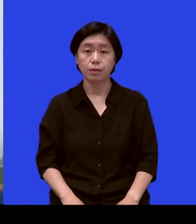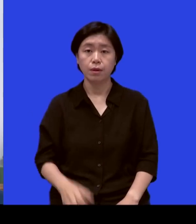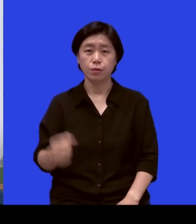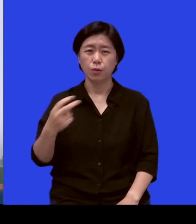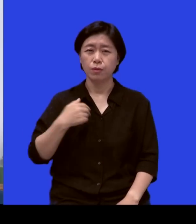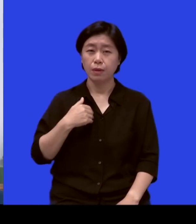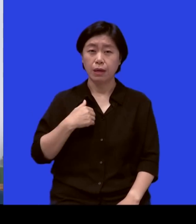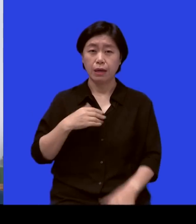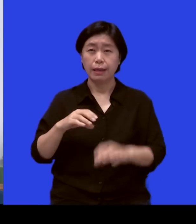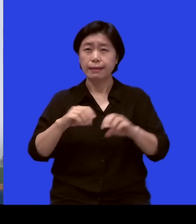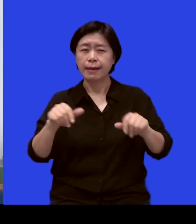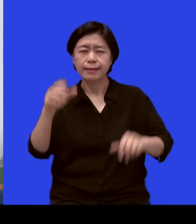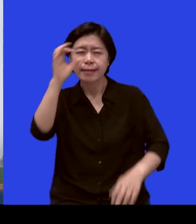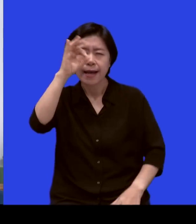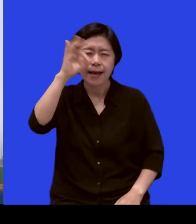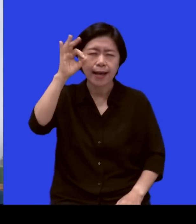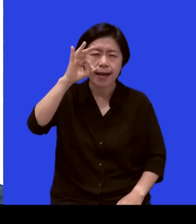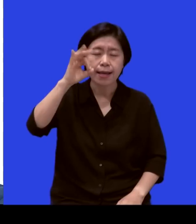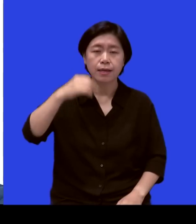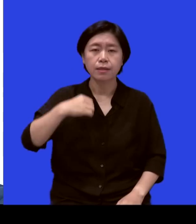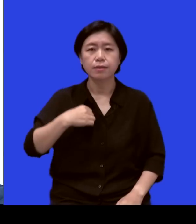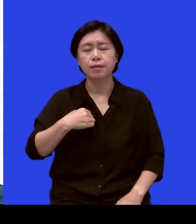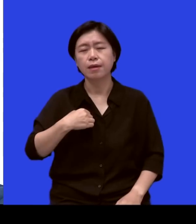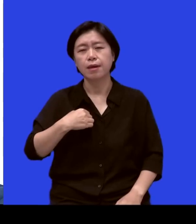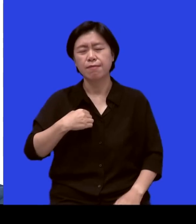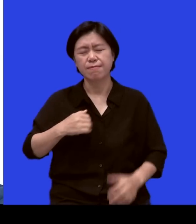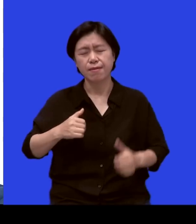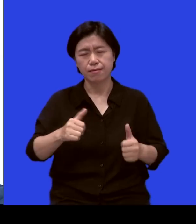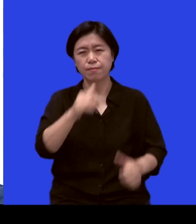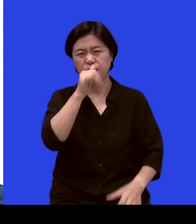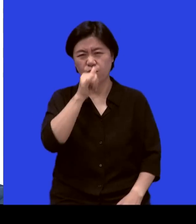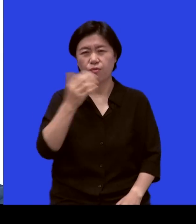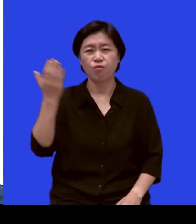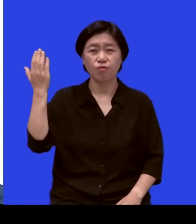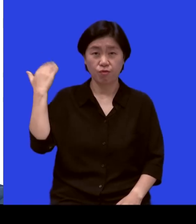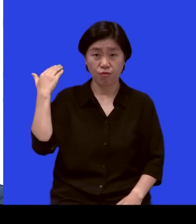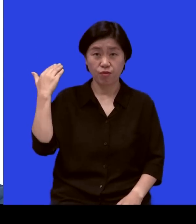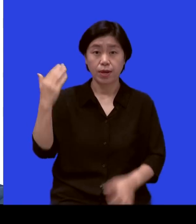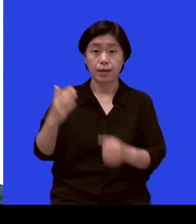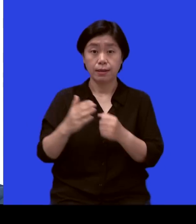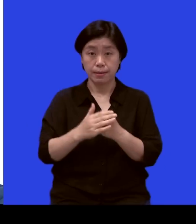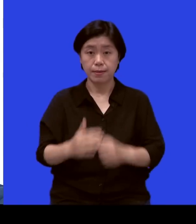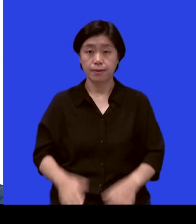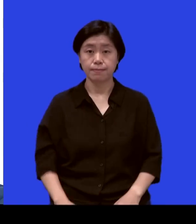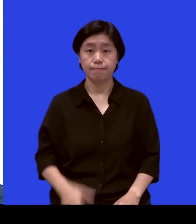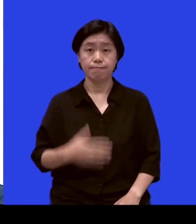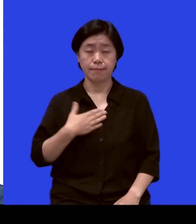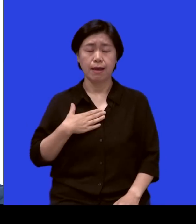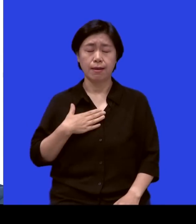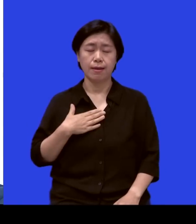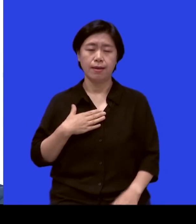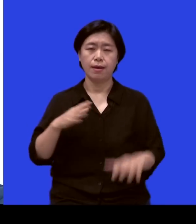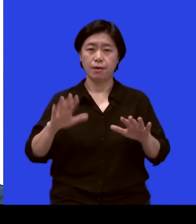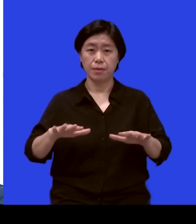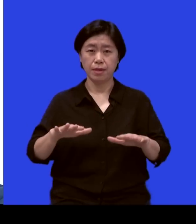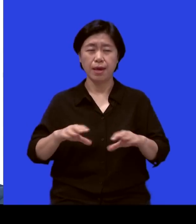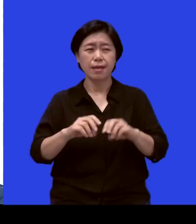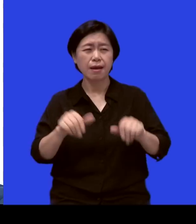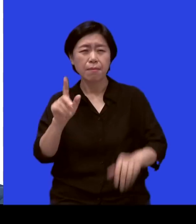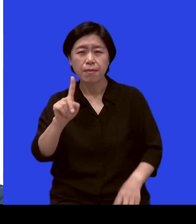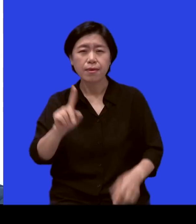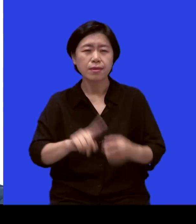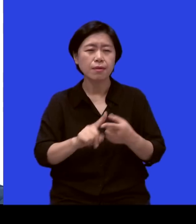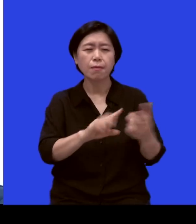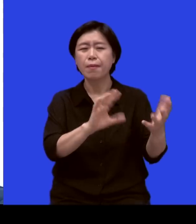의식에도 빨리 끝을 내야 되겠다. 그래가지고 그냥 회의도 안 하고 주일날 선포를